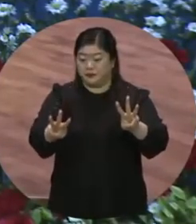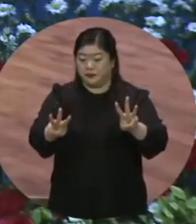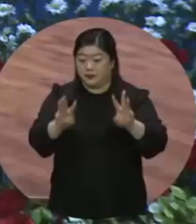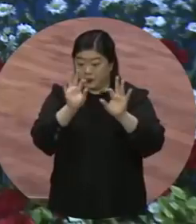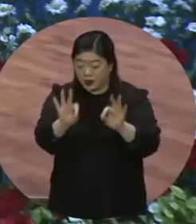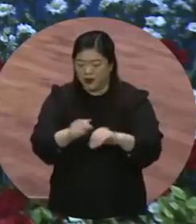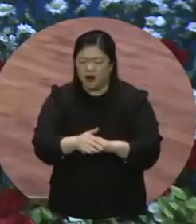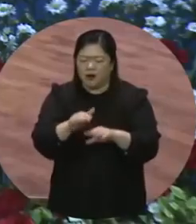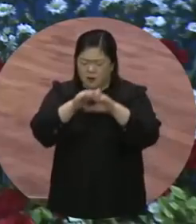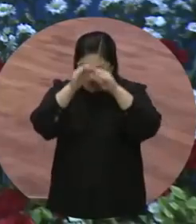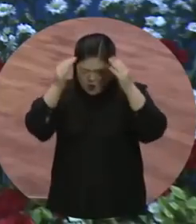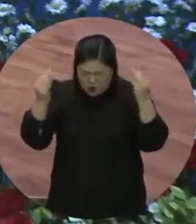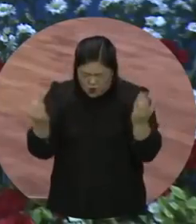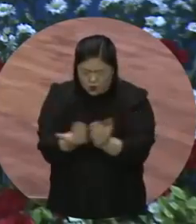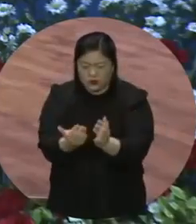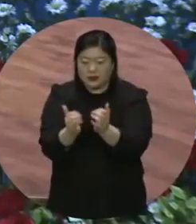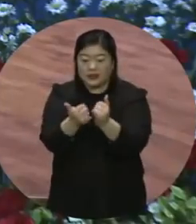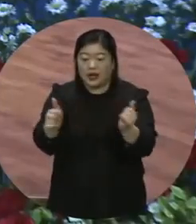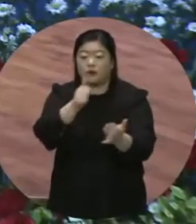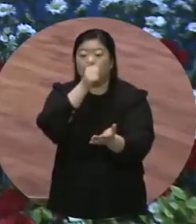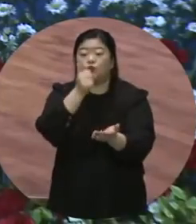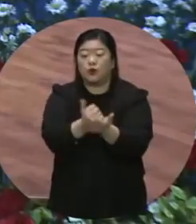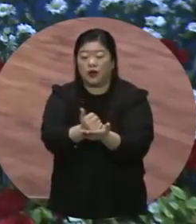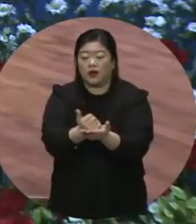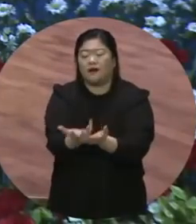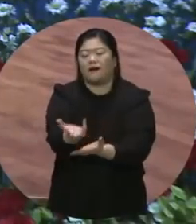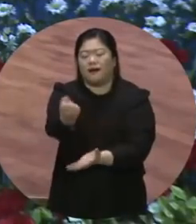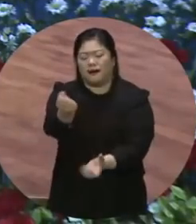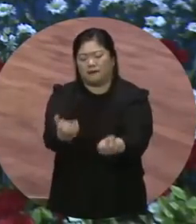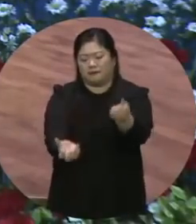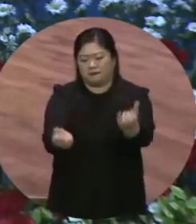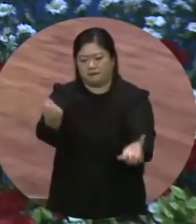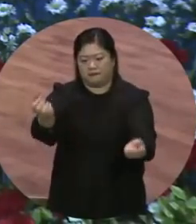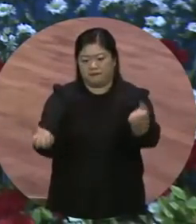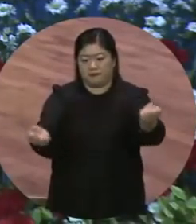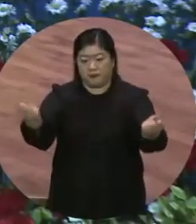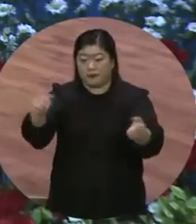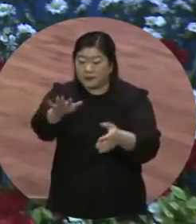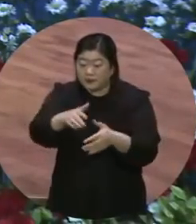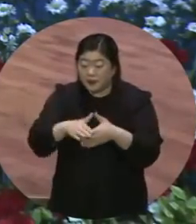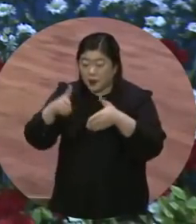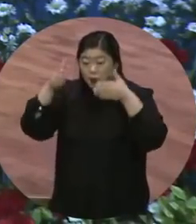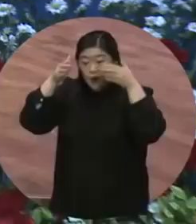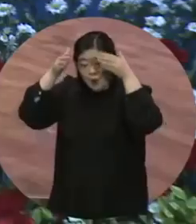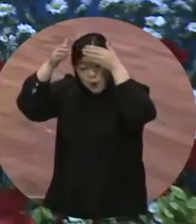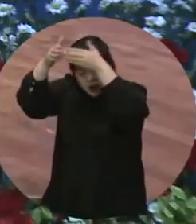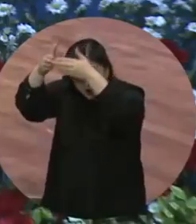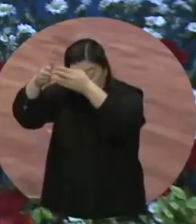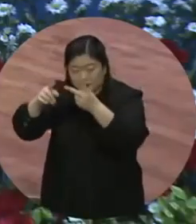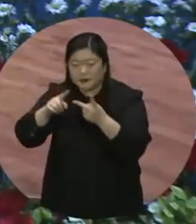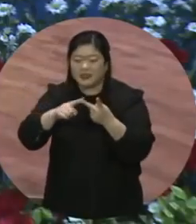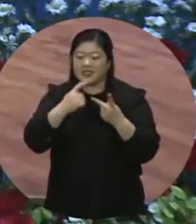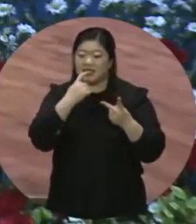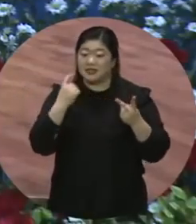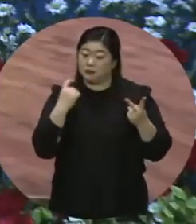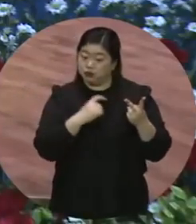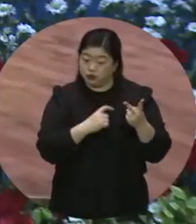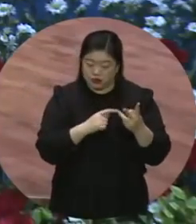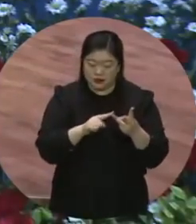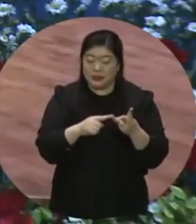모든 사람이 죄를 범하였어. 저 교황도, 저 신부도, 여기선 목사도, 저